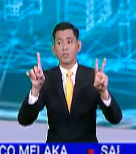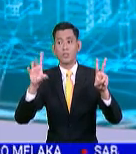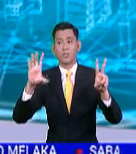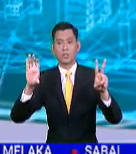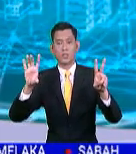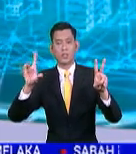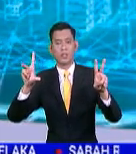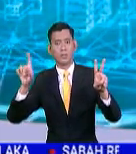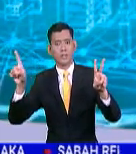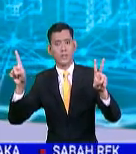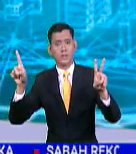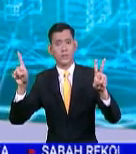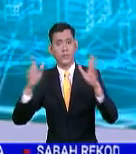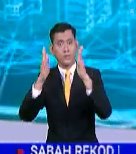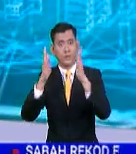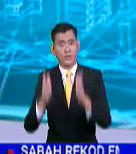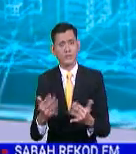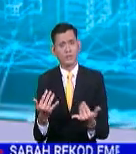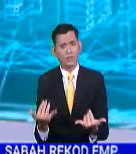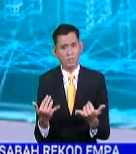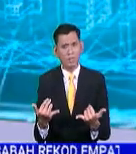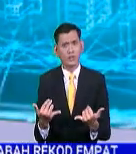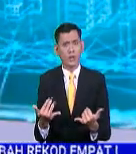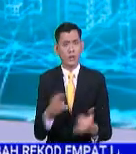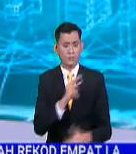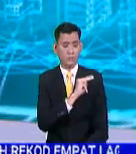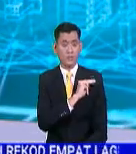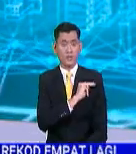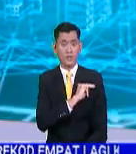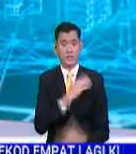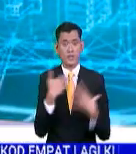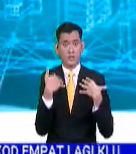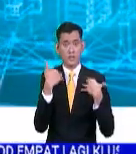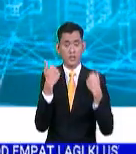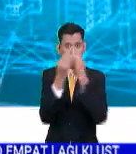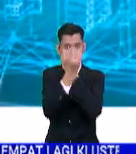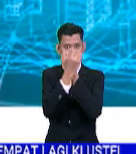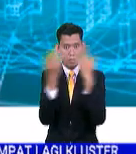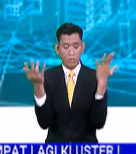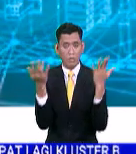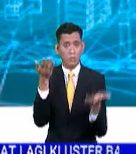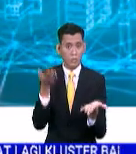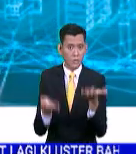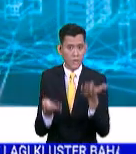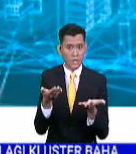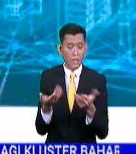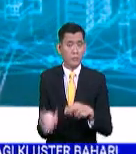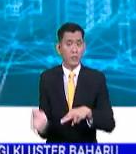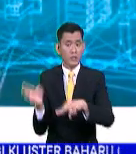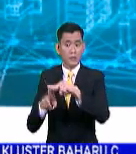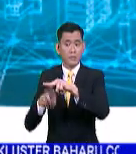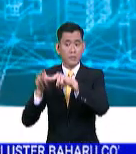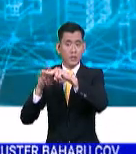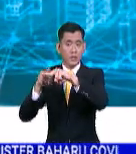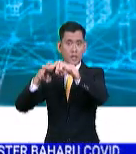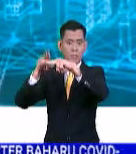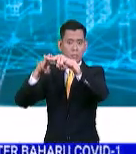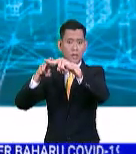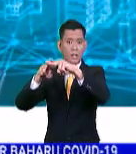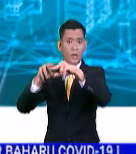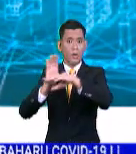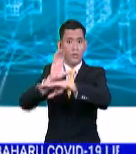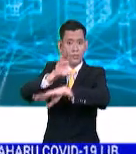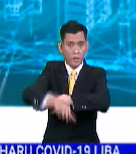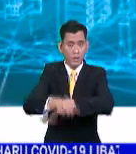2,904,131 kes. Menteri Kesihatan Khairul Jamaluddin melalui Twitternya pagi tadi meramalkan kes akan melonjak seperti di negara